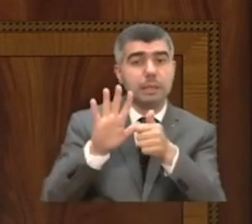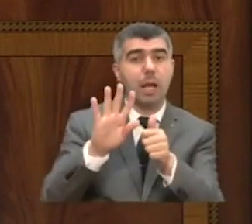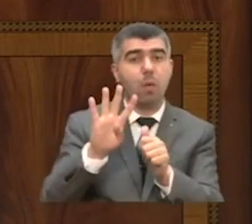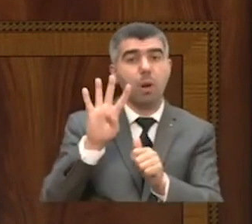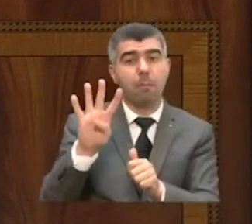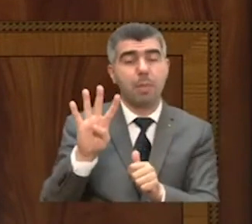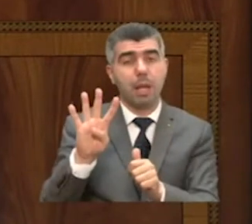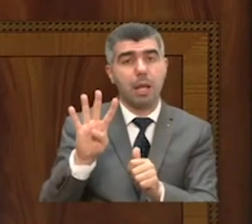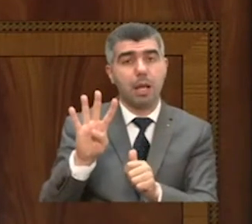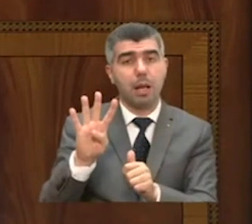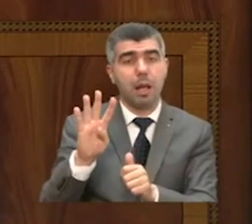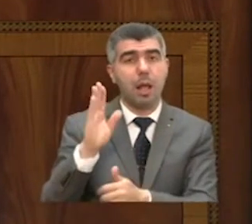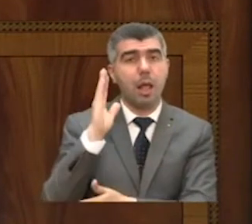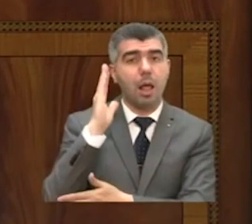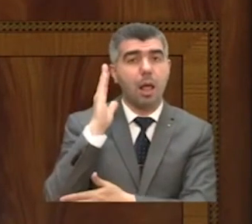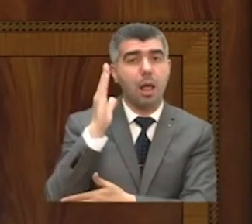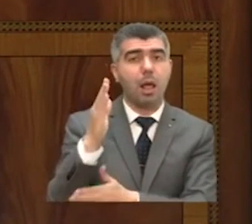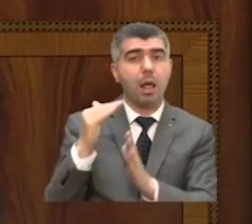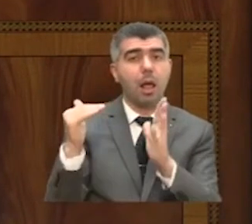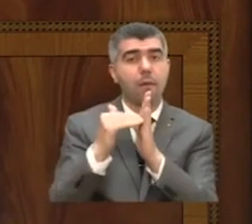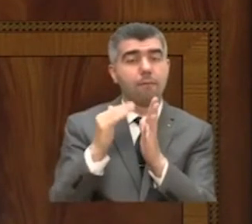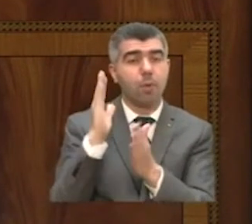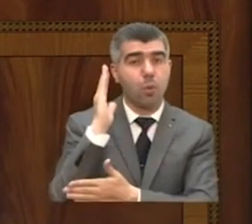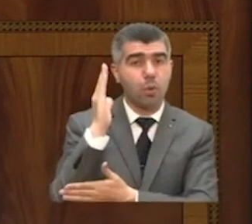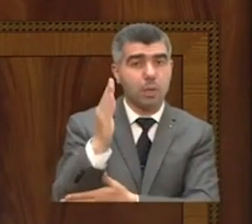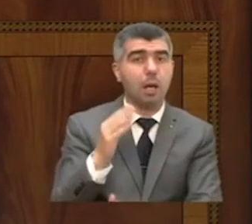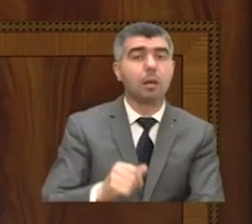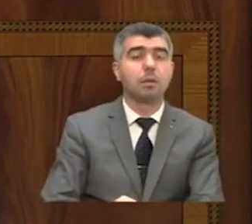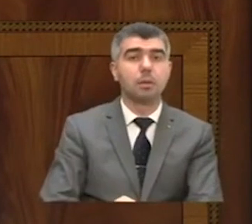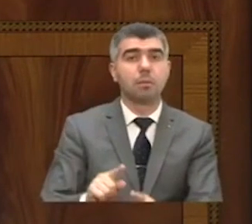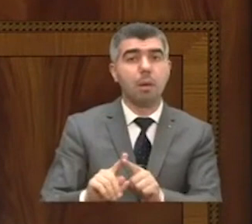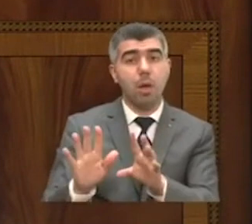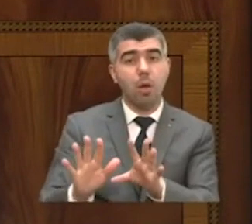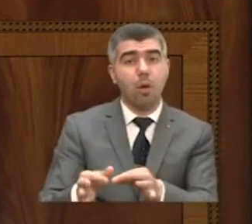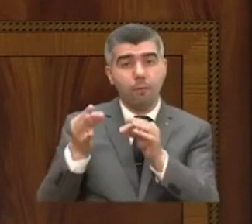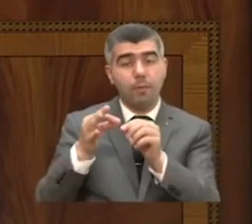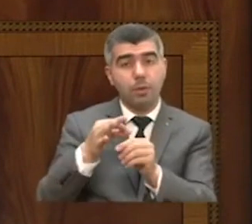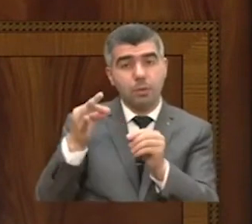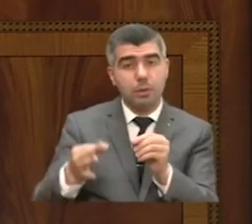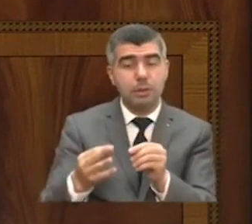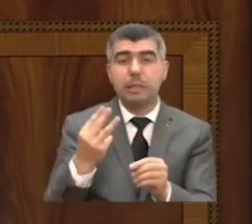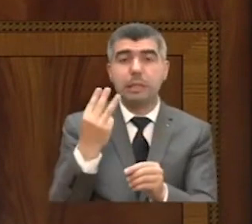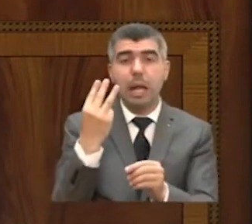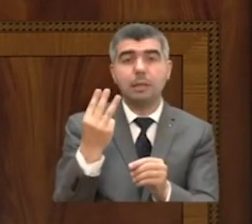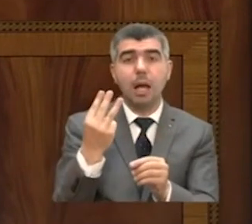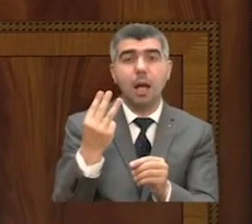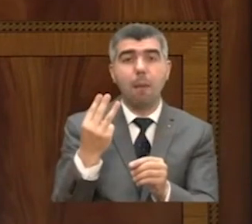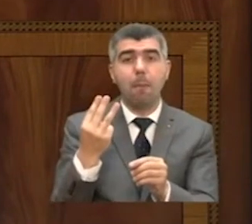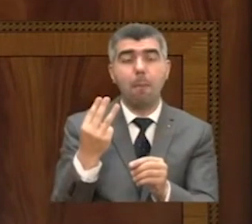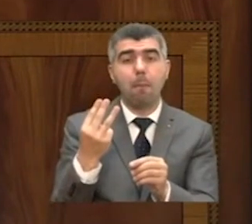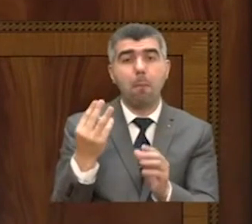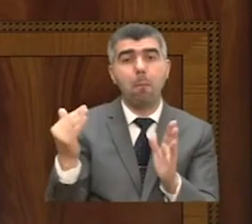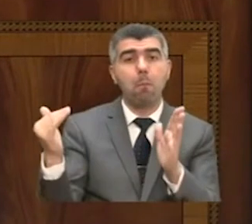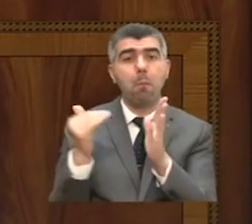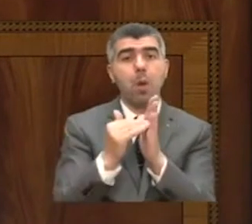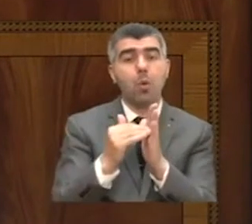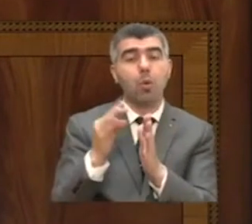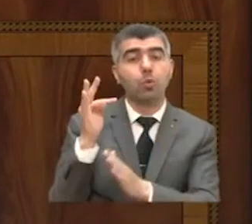من الشمندر السكري، ويتوقع بلوغ الإنتاج مهم يتجاوز 3 مليون ديال الطن، وذلك